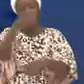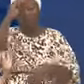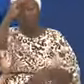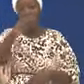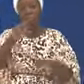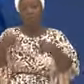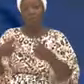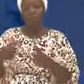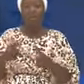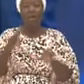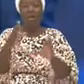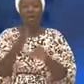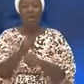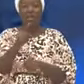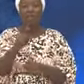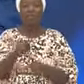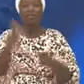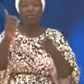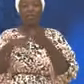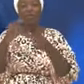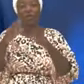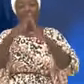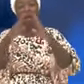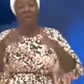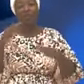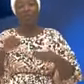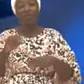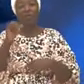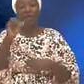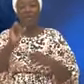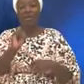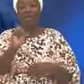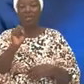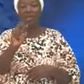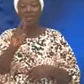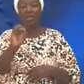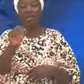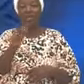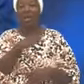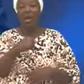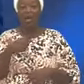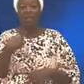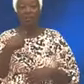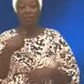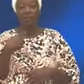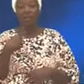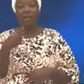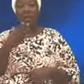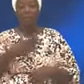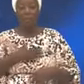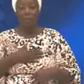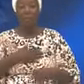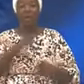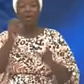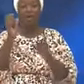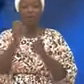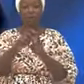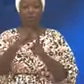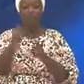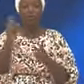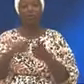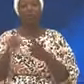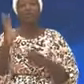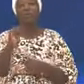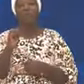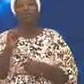d'israël il me diverses cartes va vers la main d'israël est dealer mes paroles